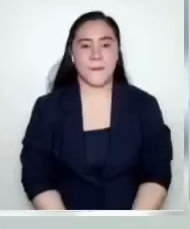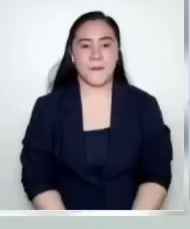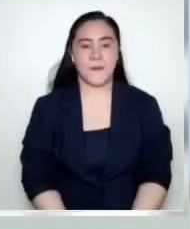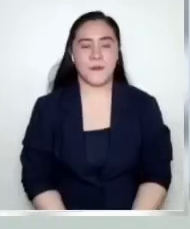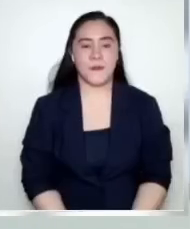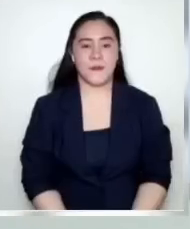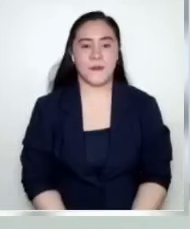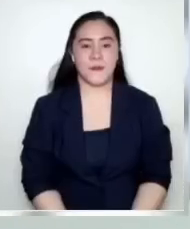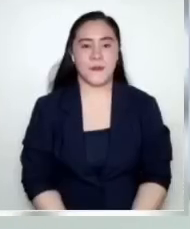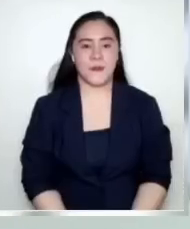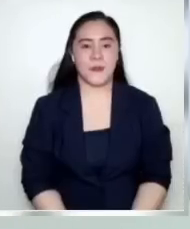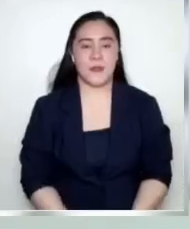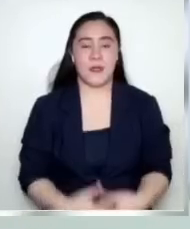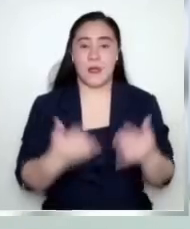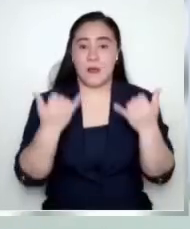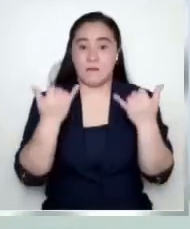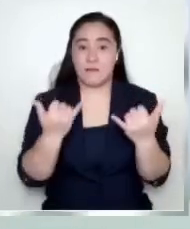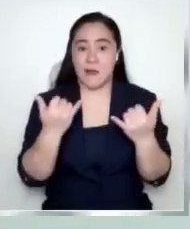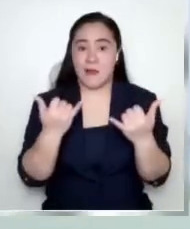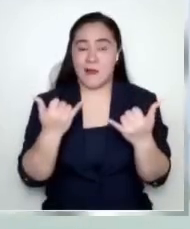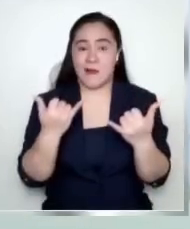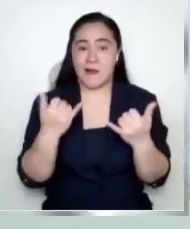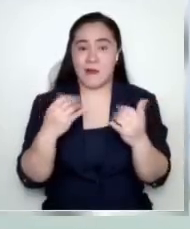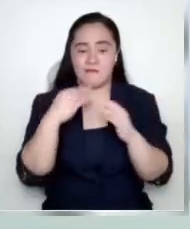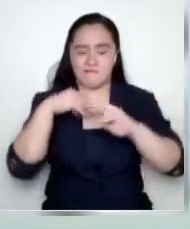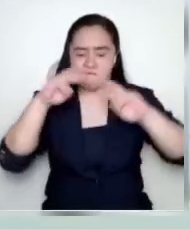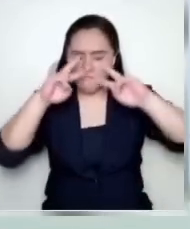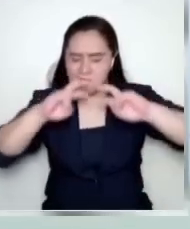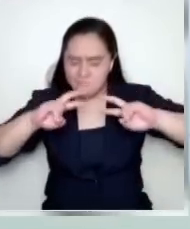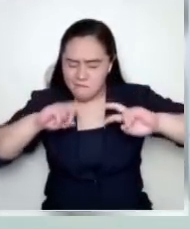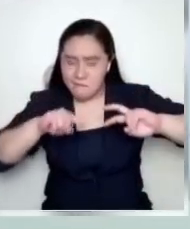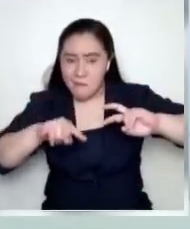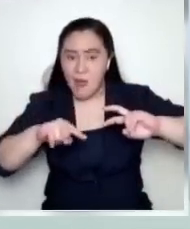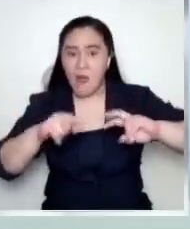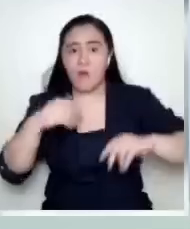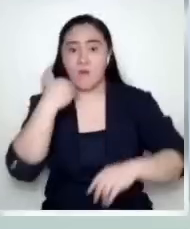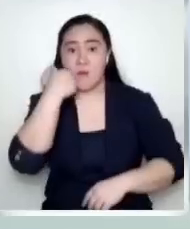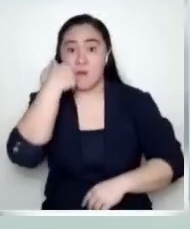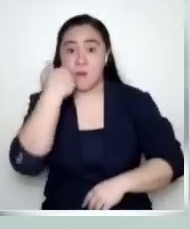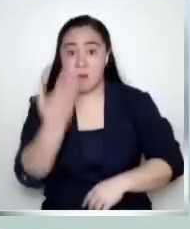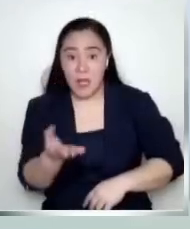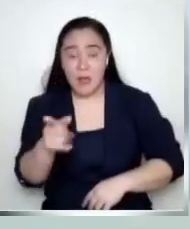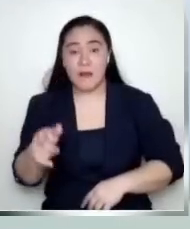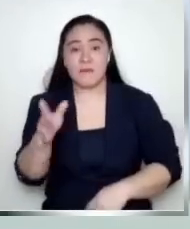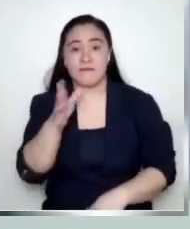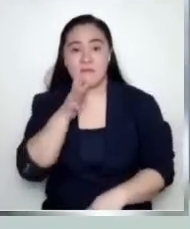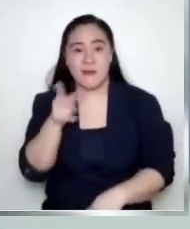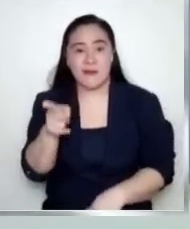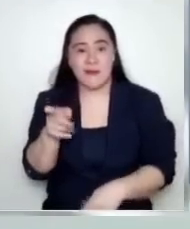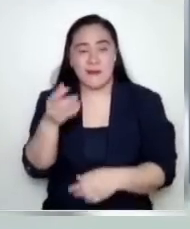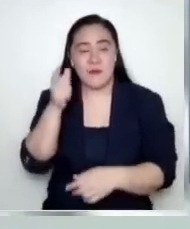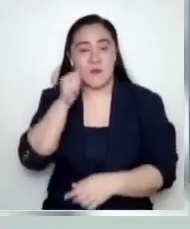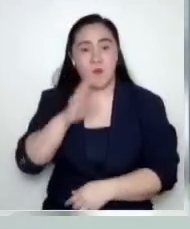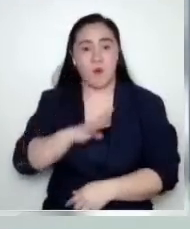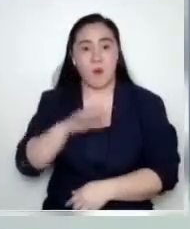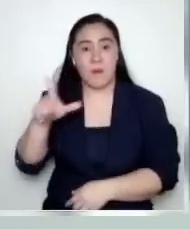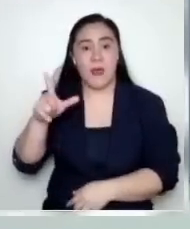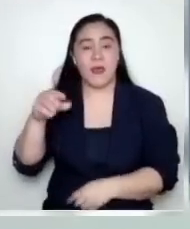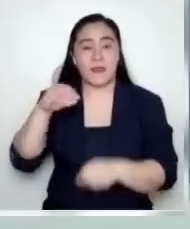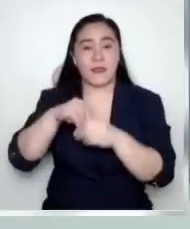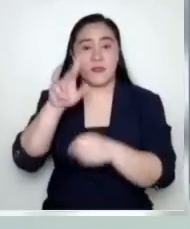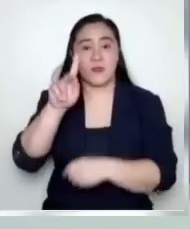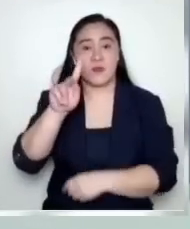Isa sa ilalim muli sa autopsy ang labinang Pinay na ginahasa at sinagasaan sa Kuwait na darating na sa